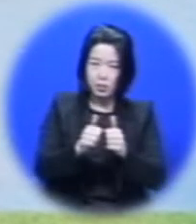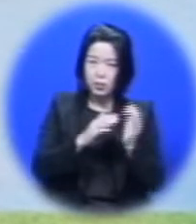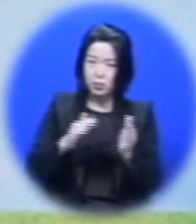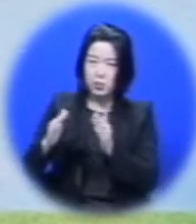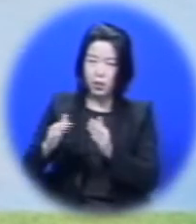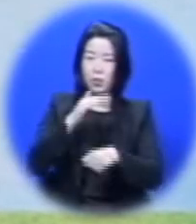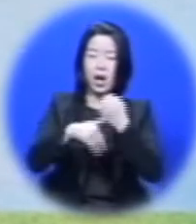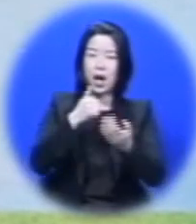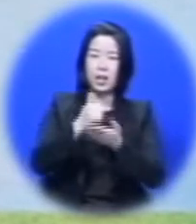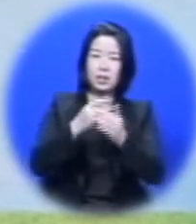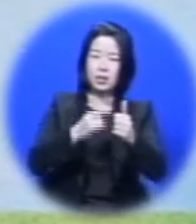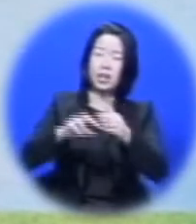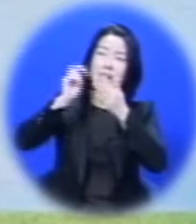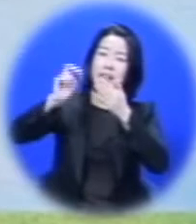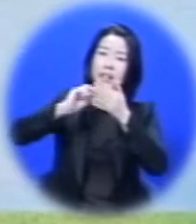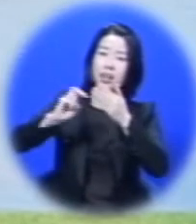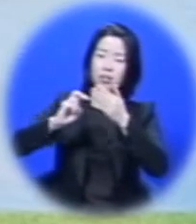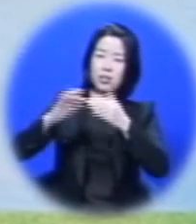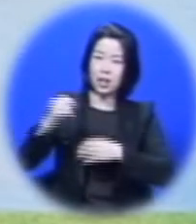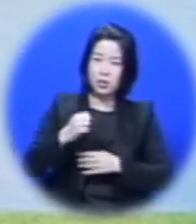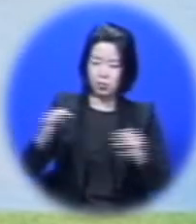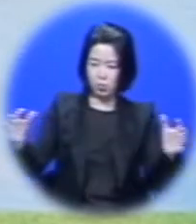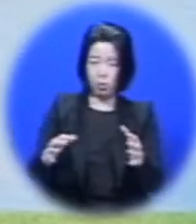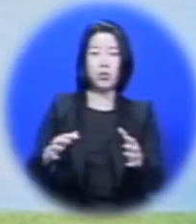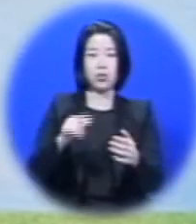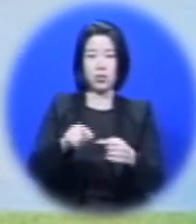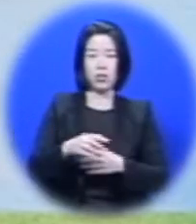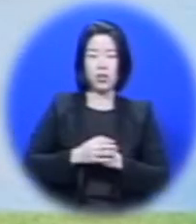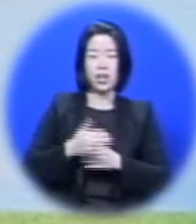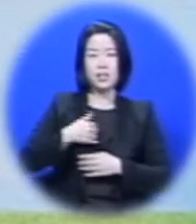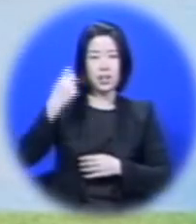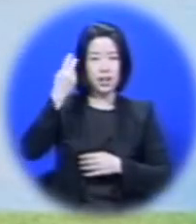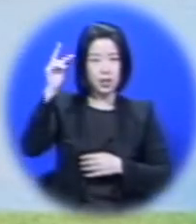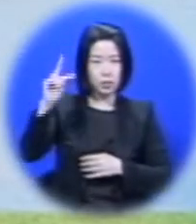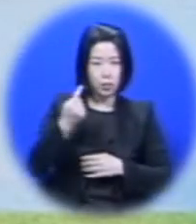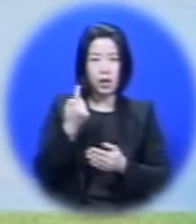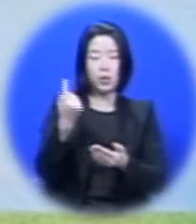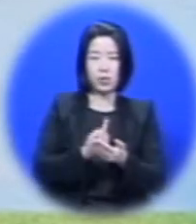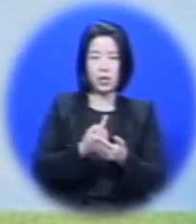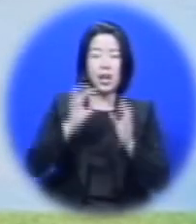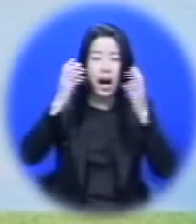하나님께 찬양할 것을 가지고 모였어요. 제가 돌아오면서 아이들을